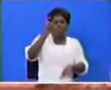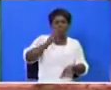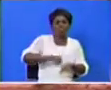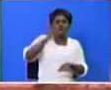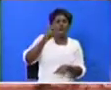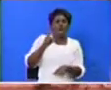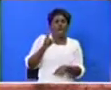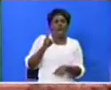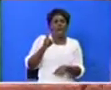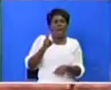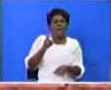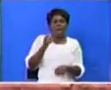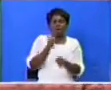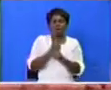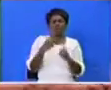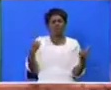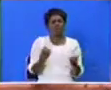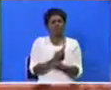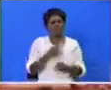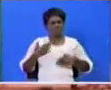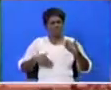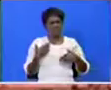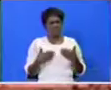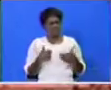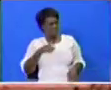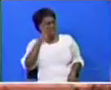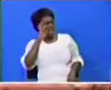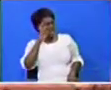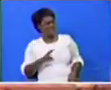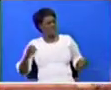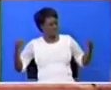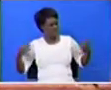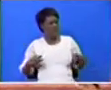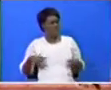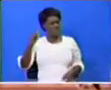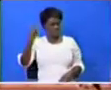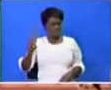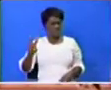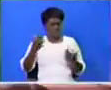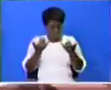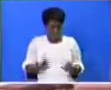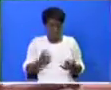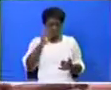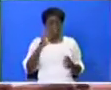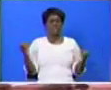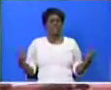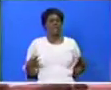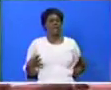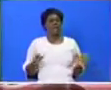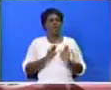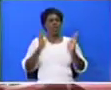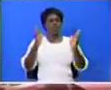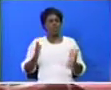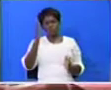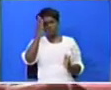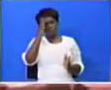Mtoto anafanya vituko ingine. Ile naona kama macho, ile naona vile kwa TV, nimeona leo. Japo hakuna yeyote